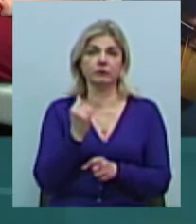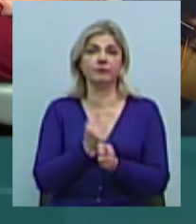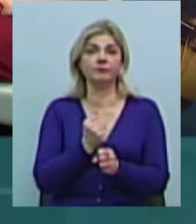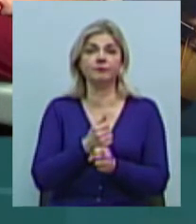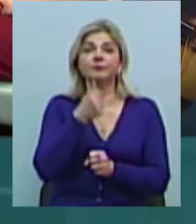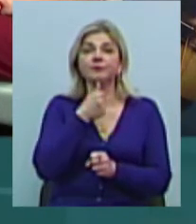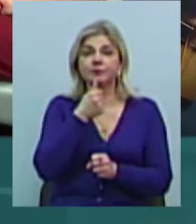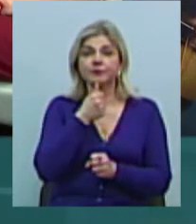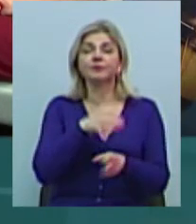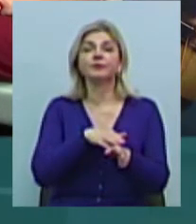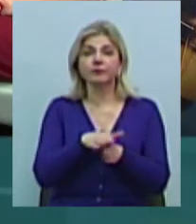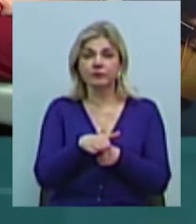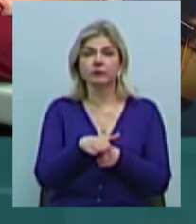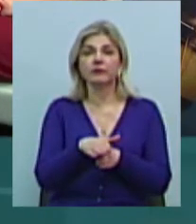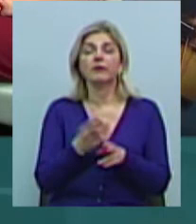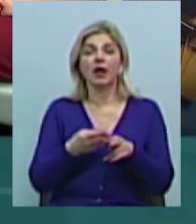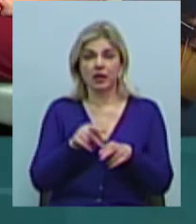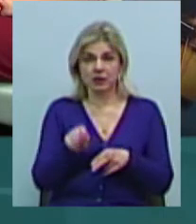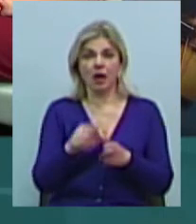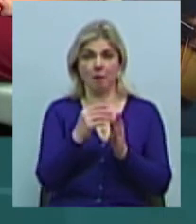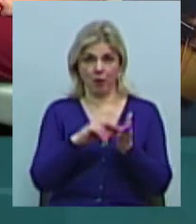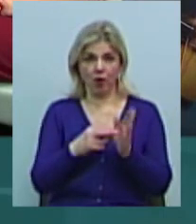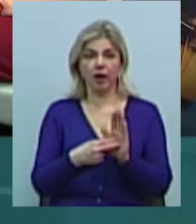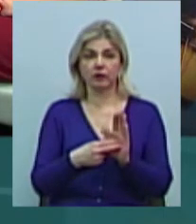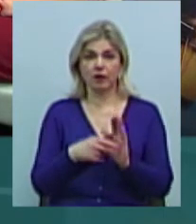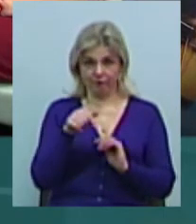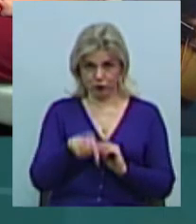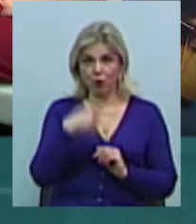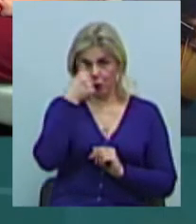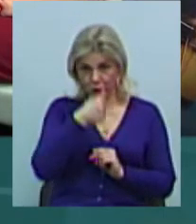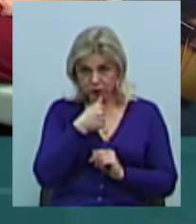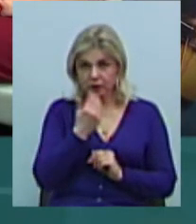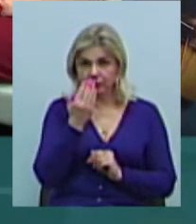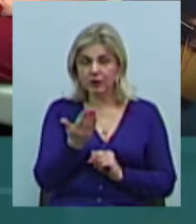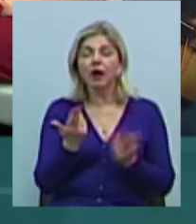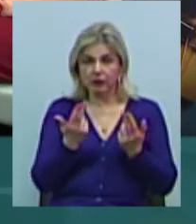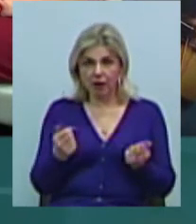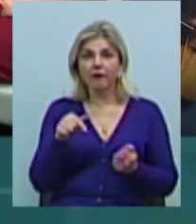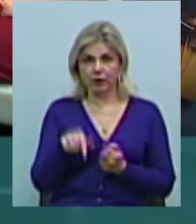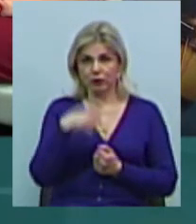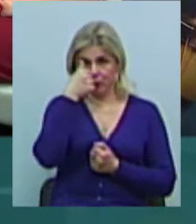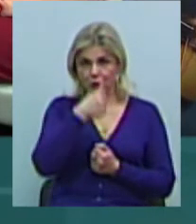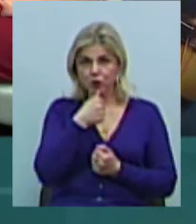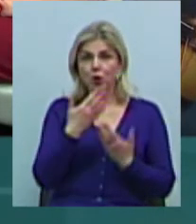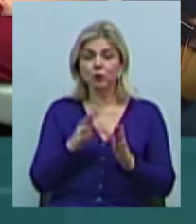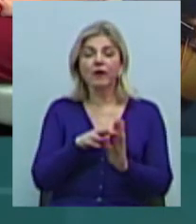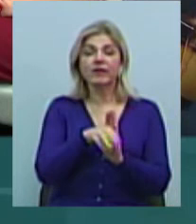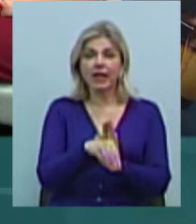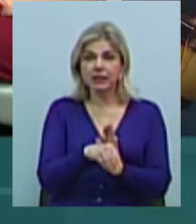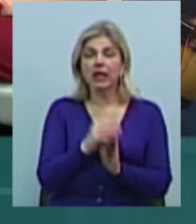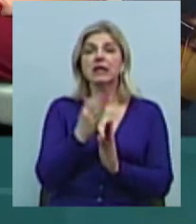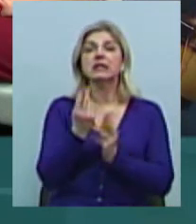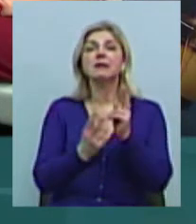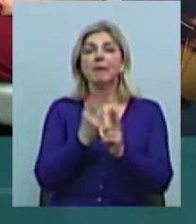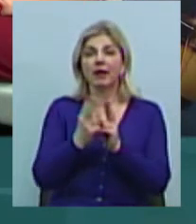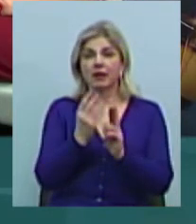зробимо спробу реалізовувати саме цей проєкт. В цьому році? В цьому році, так. Тобто ми вже внесли зміни до програми, і я думаю,